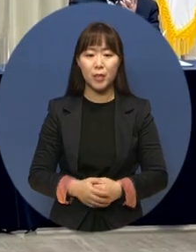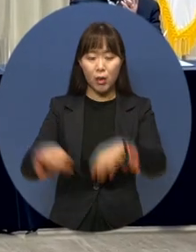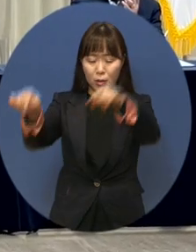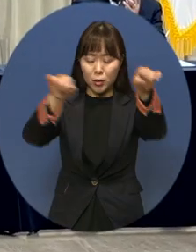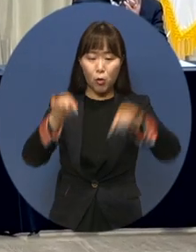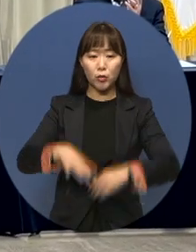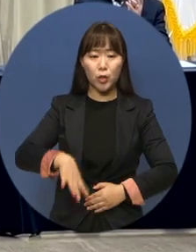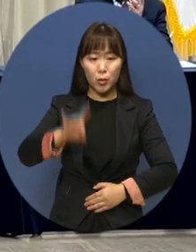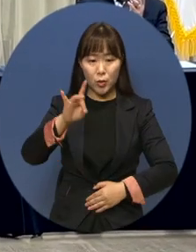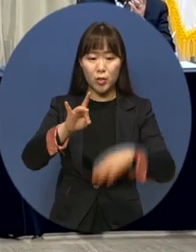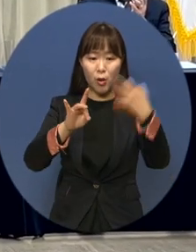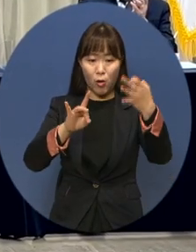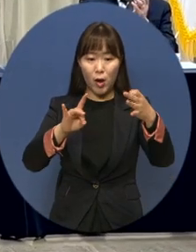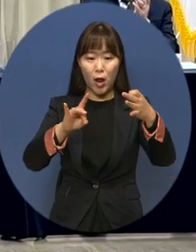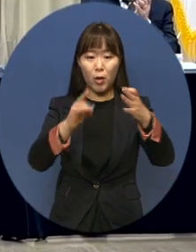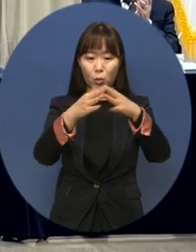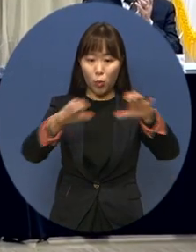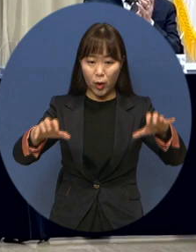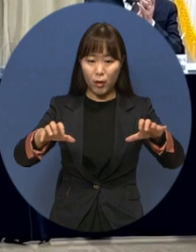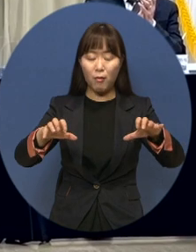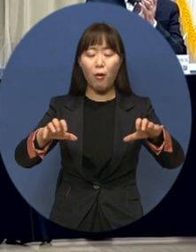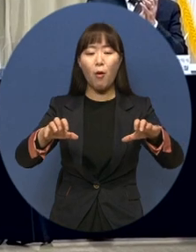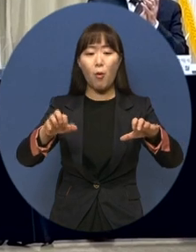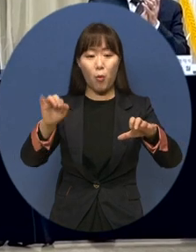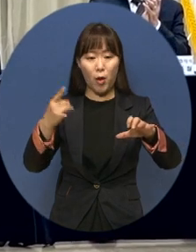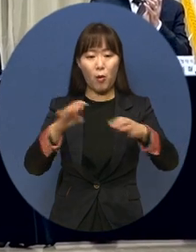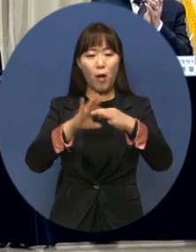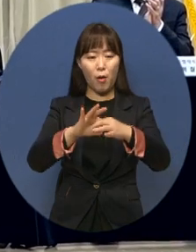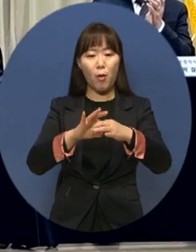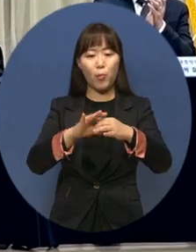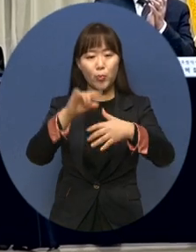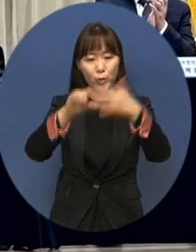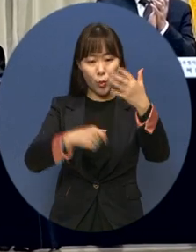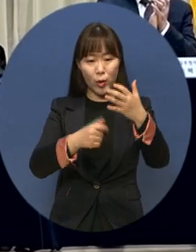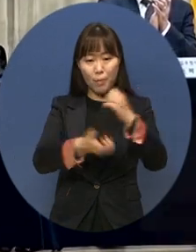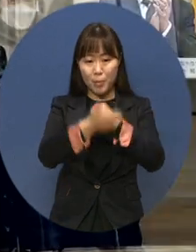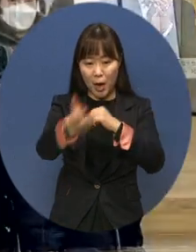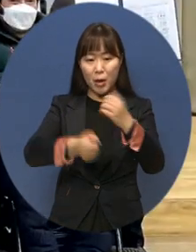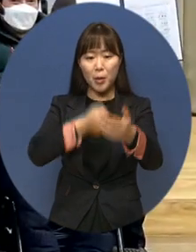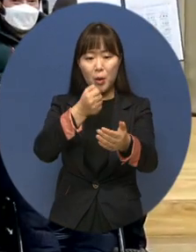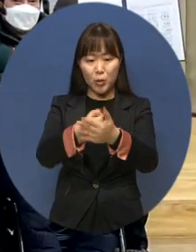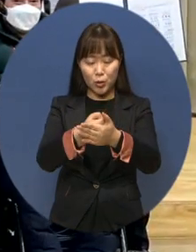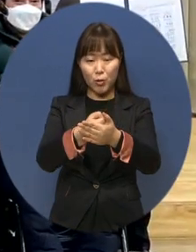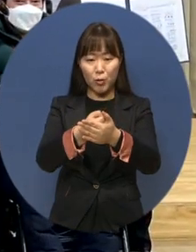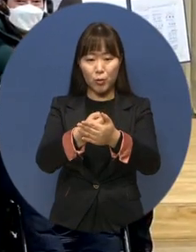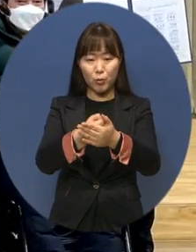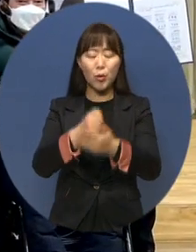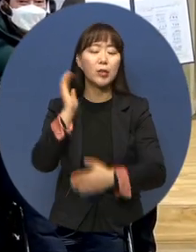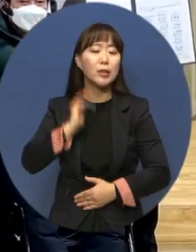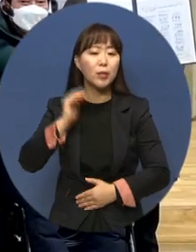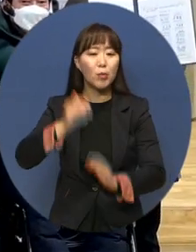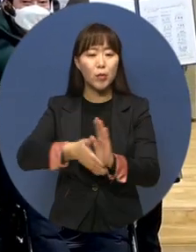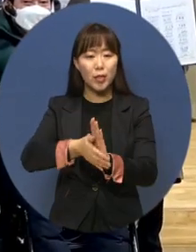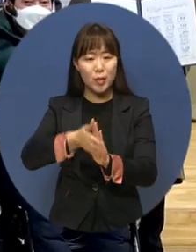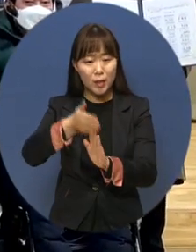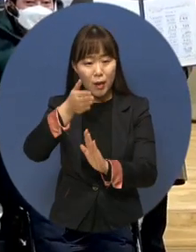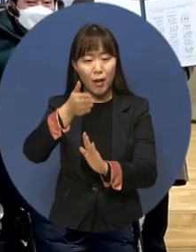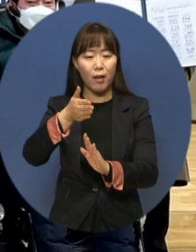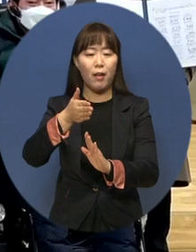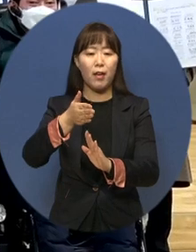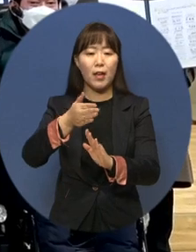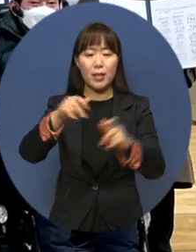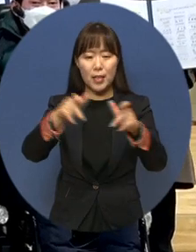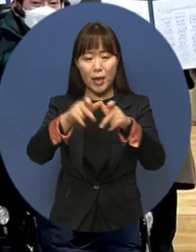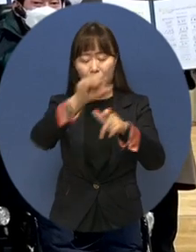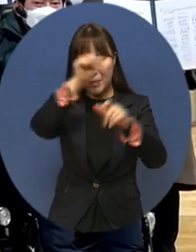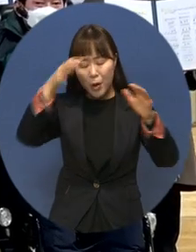최초 14개 동의 주민자치의 프로그램 이관 결정 등으로 의정부시의 장애인